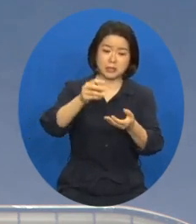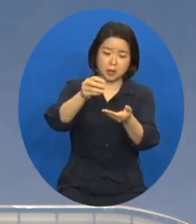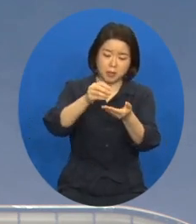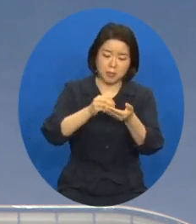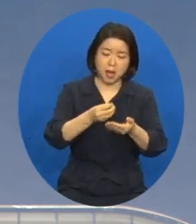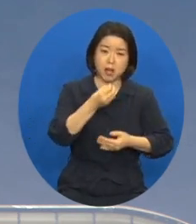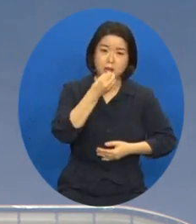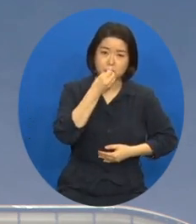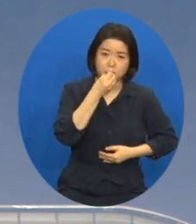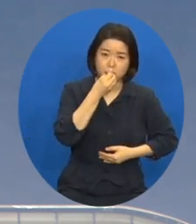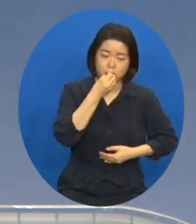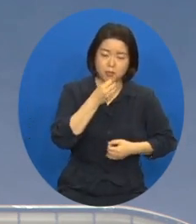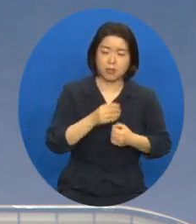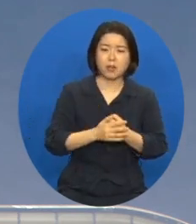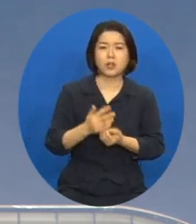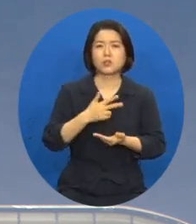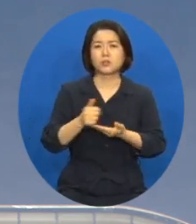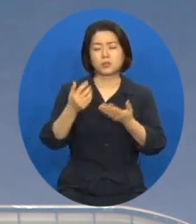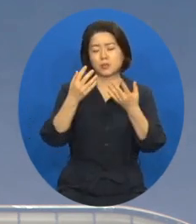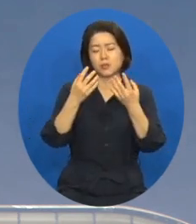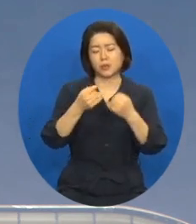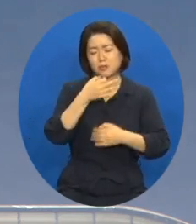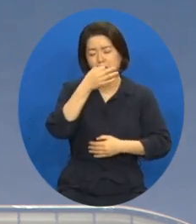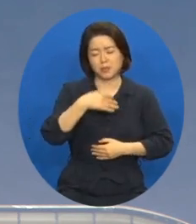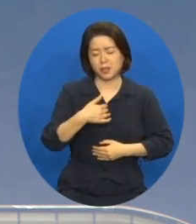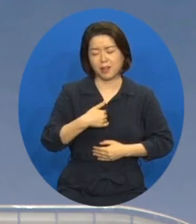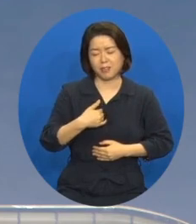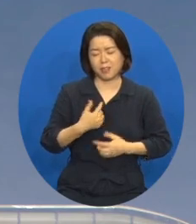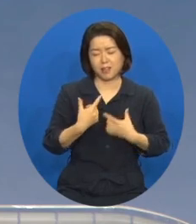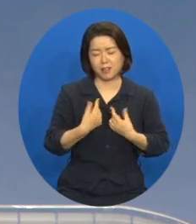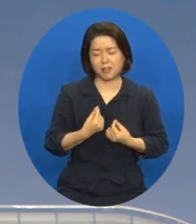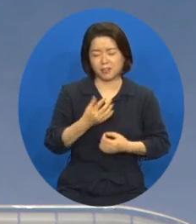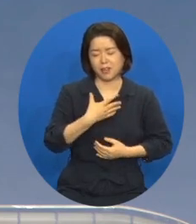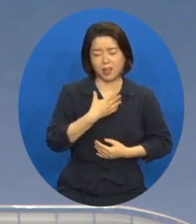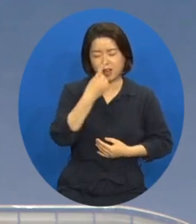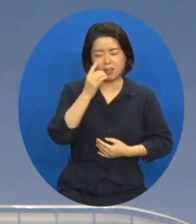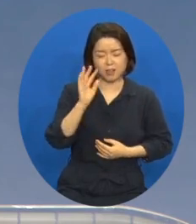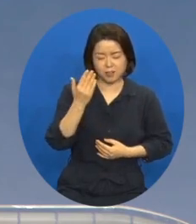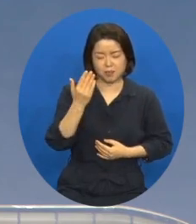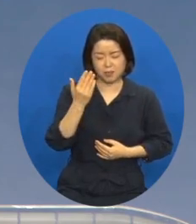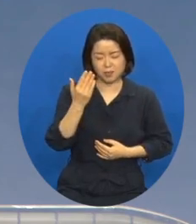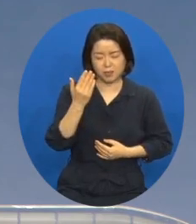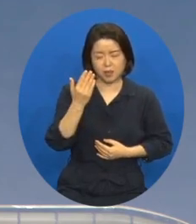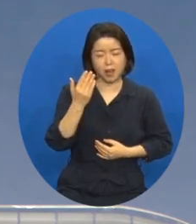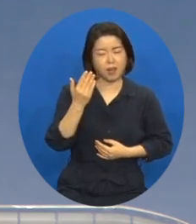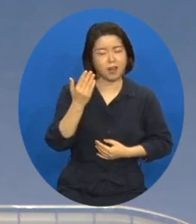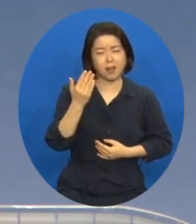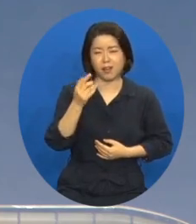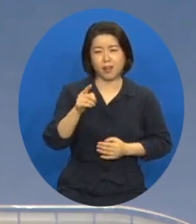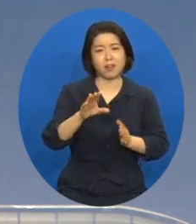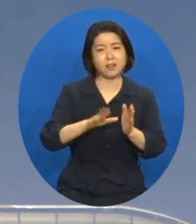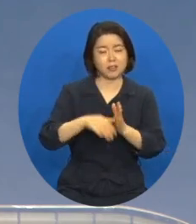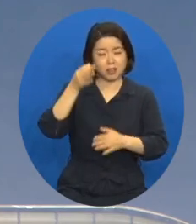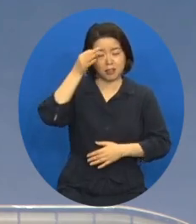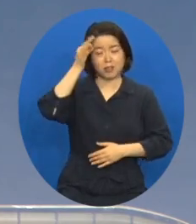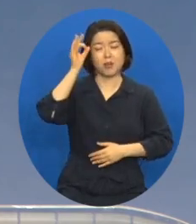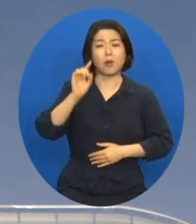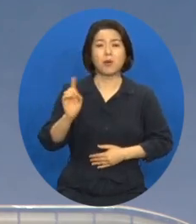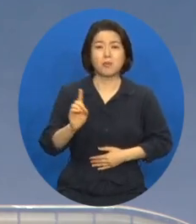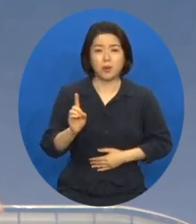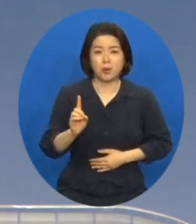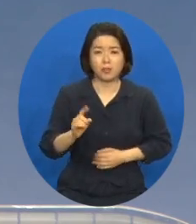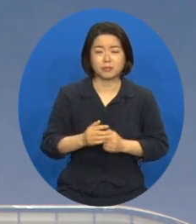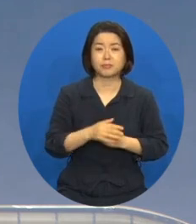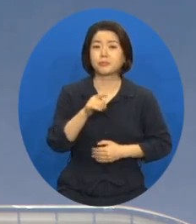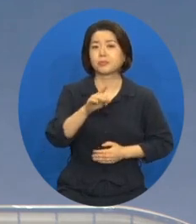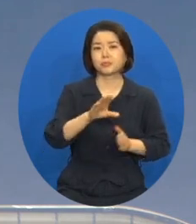먹는데 주님은 얼마나 힘드실까? 나 같은 자와 하나가 되시니. 근데 그때 떠오르는 생각이